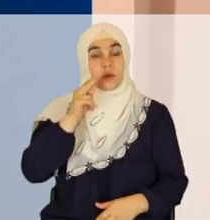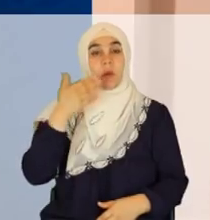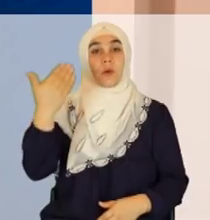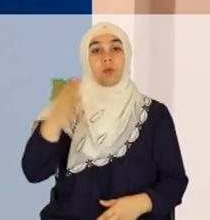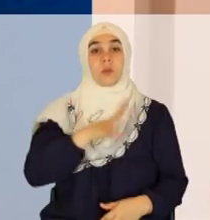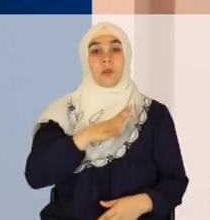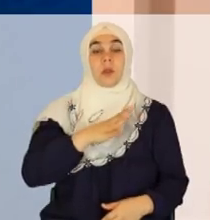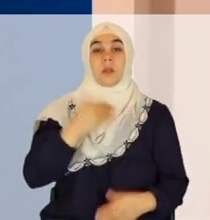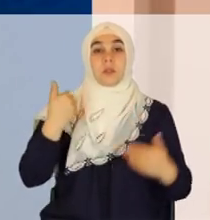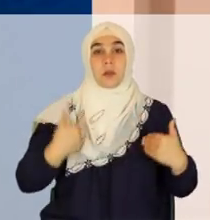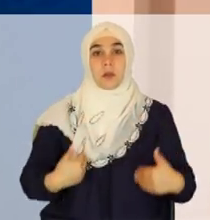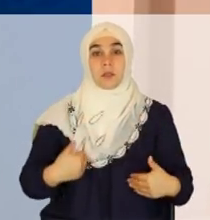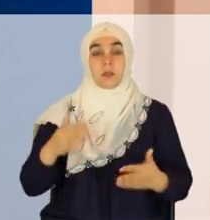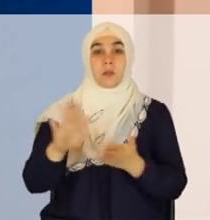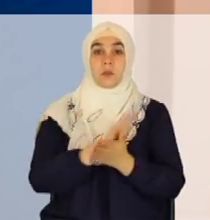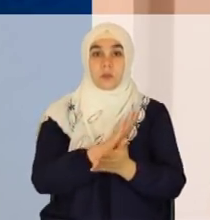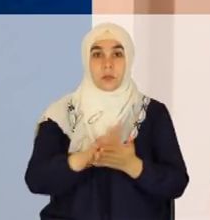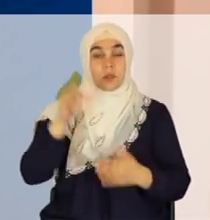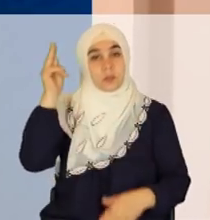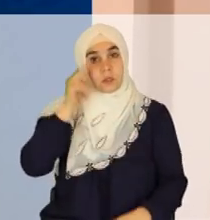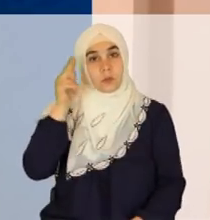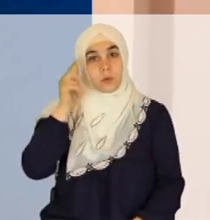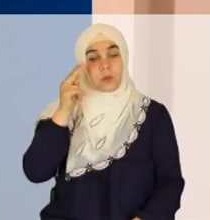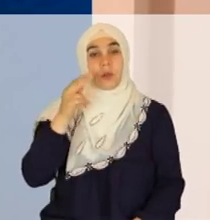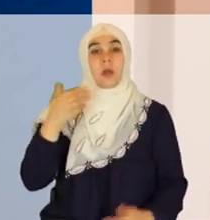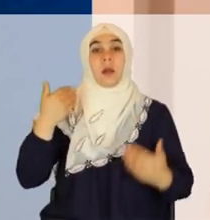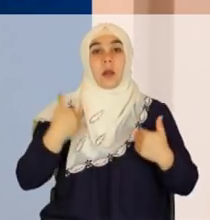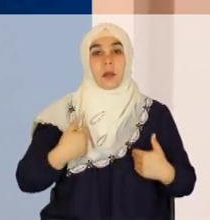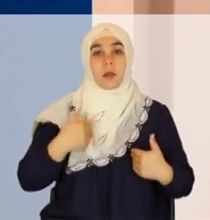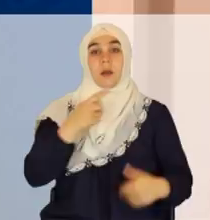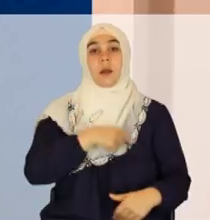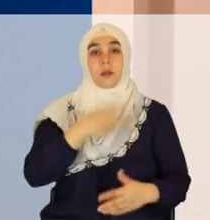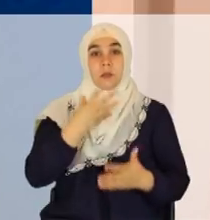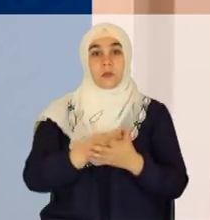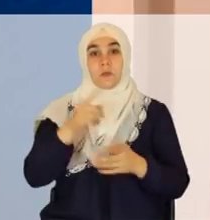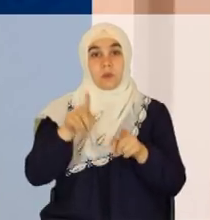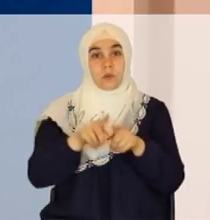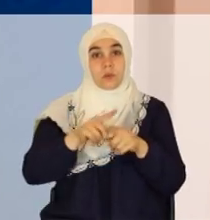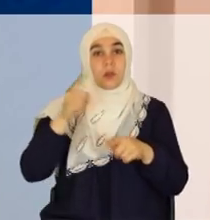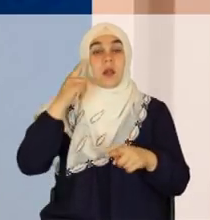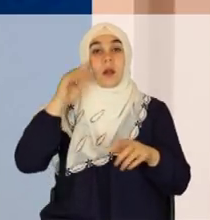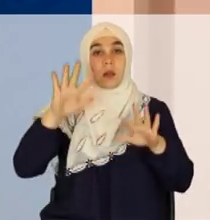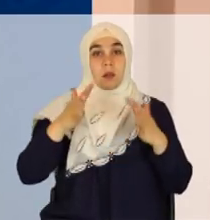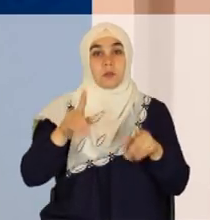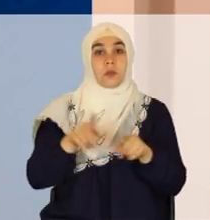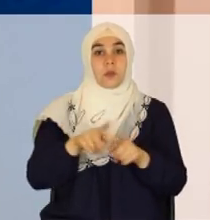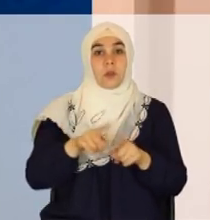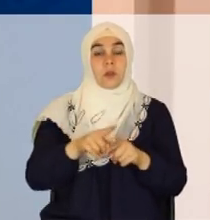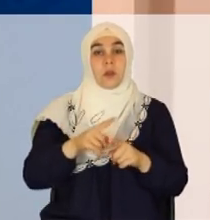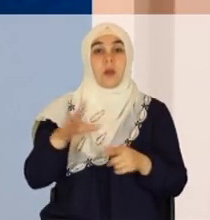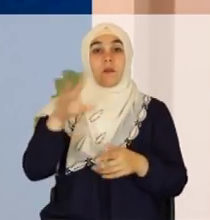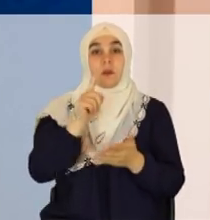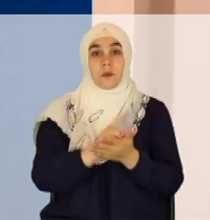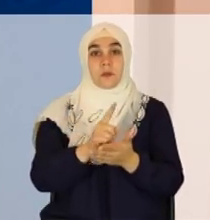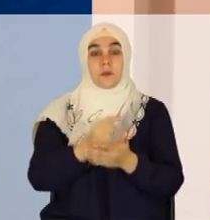Onun nefsini tazeleş ilmi, ahlakını saygınlaş ilmi, aynen bana şu